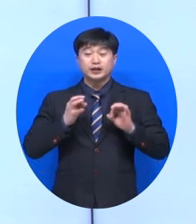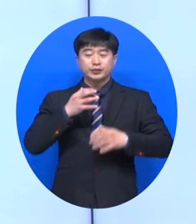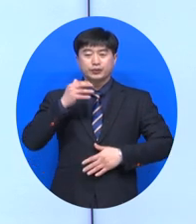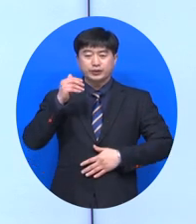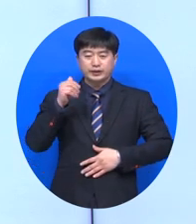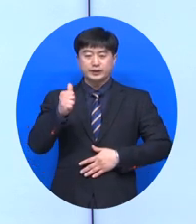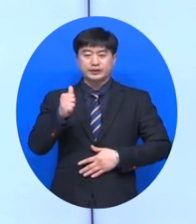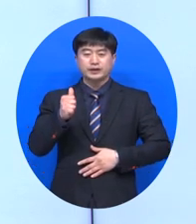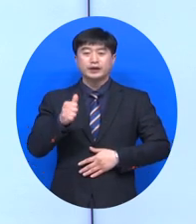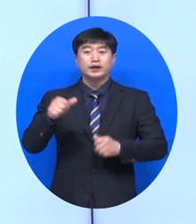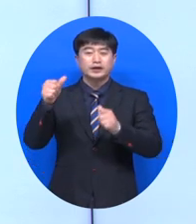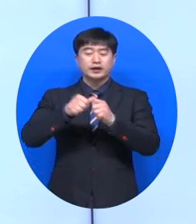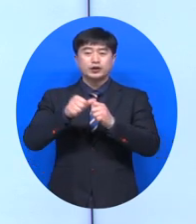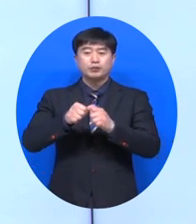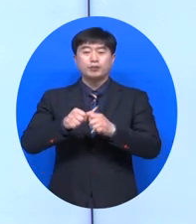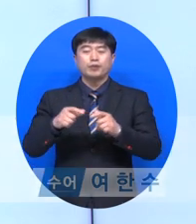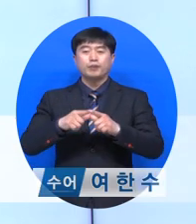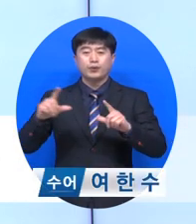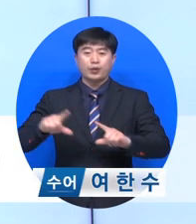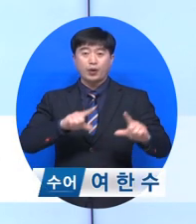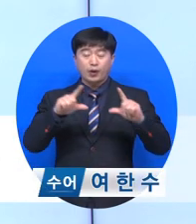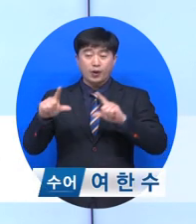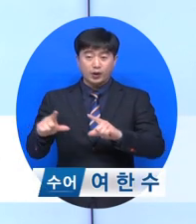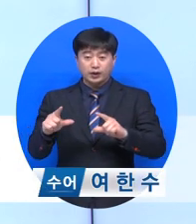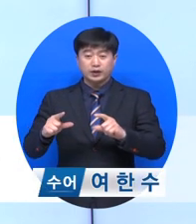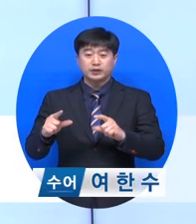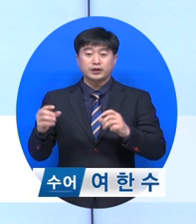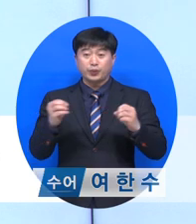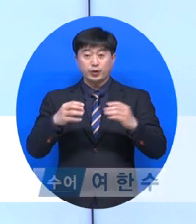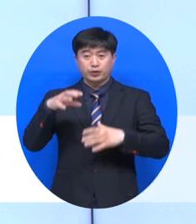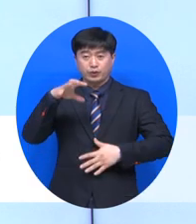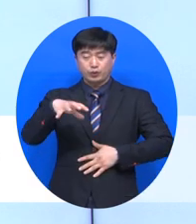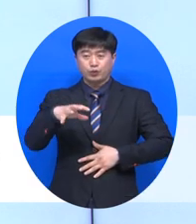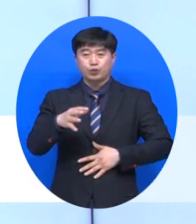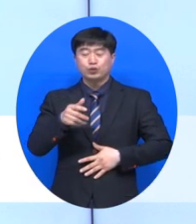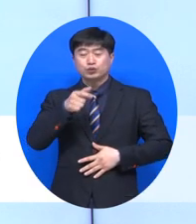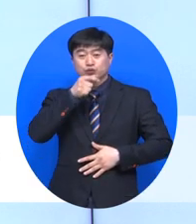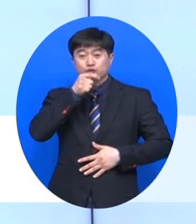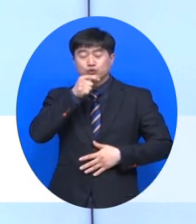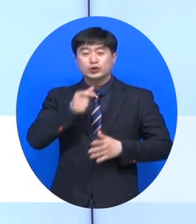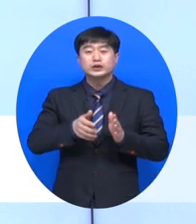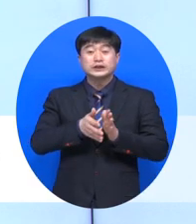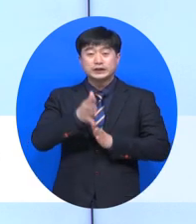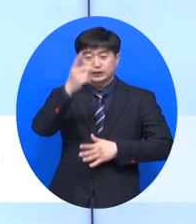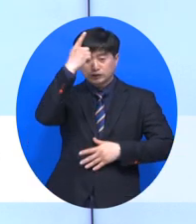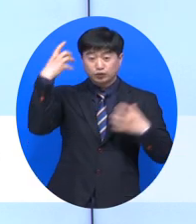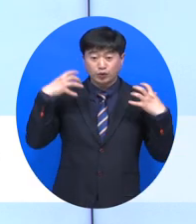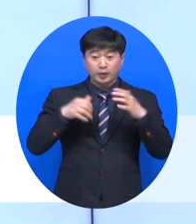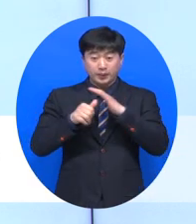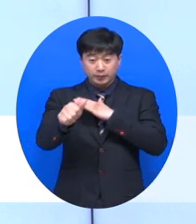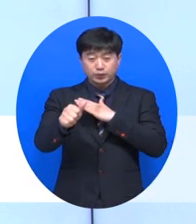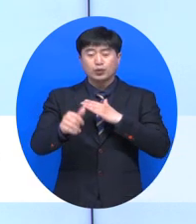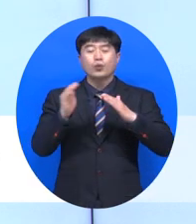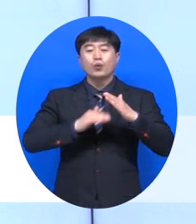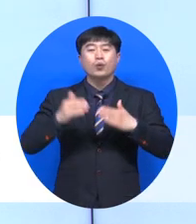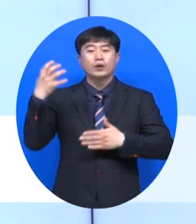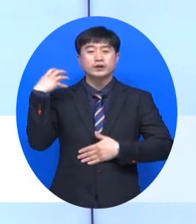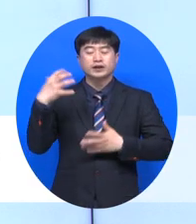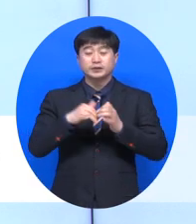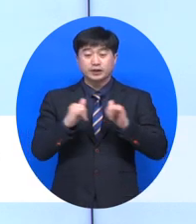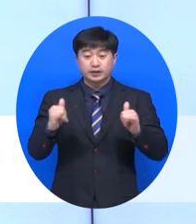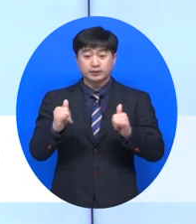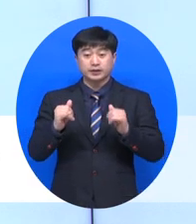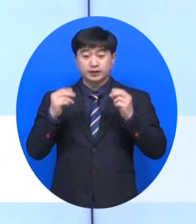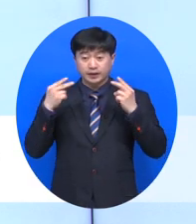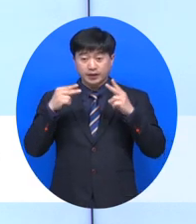김동연 경기지사가 다섯 번째 민생 현장 맞선 토크 장소로 수원시청을 찾았습니다. 공직자들을 향한